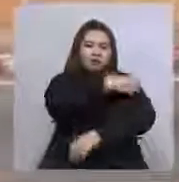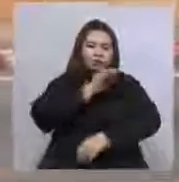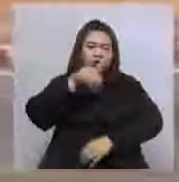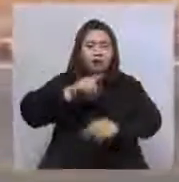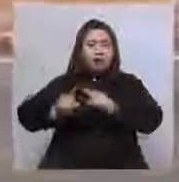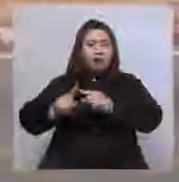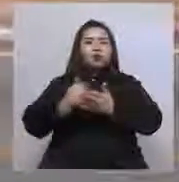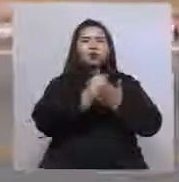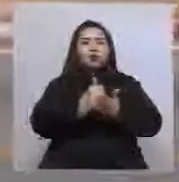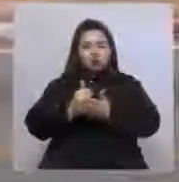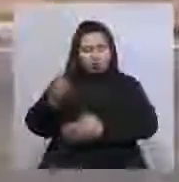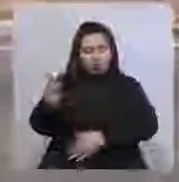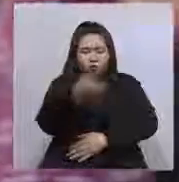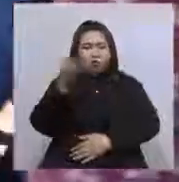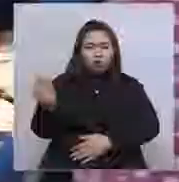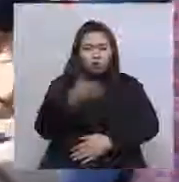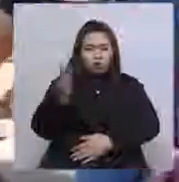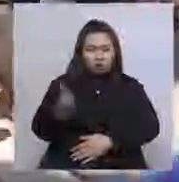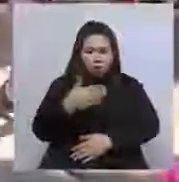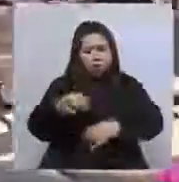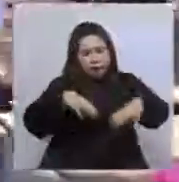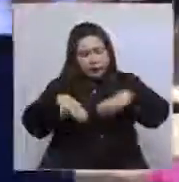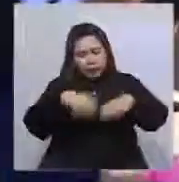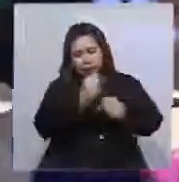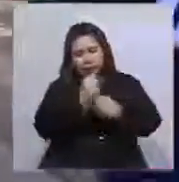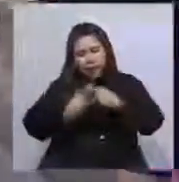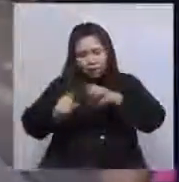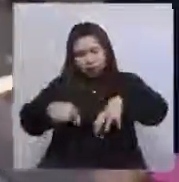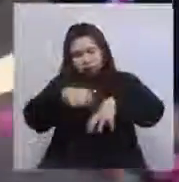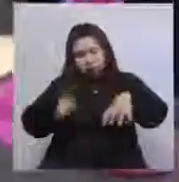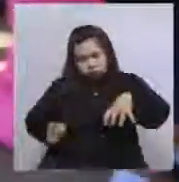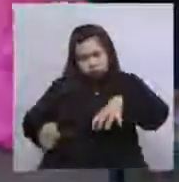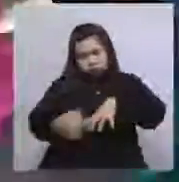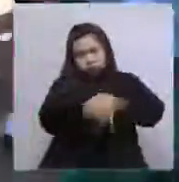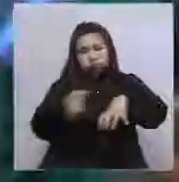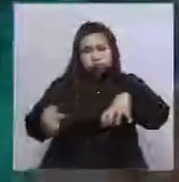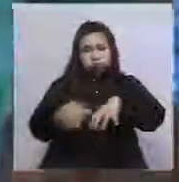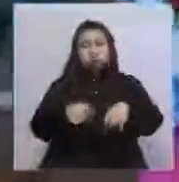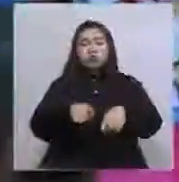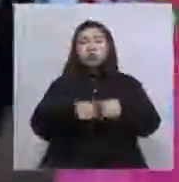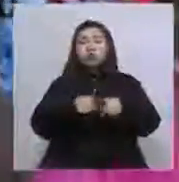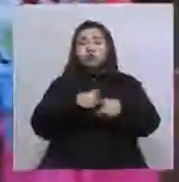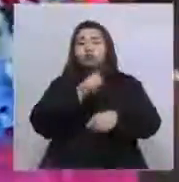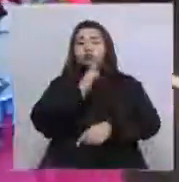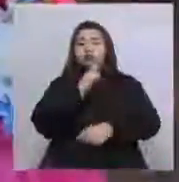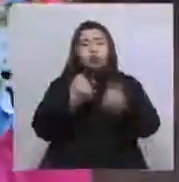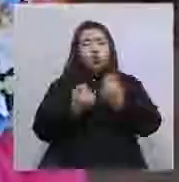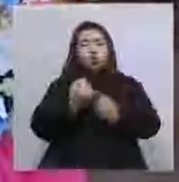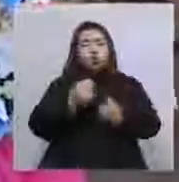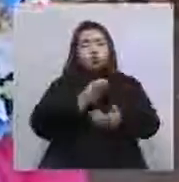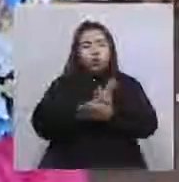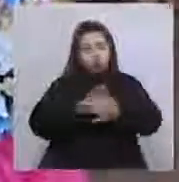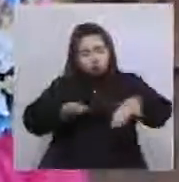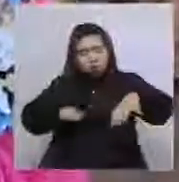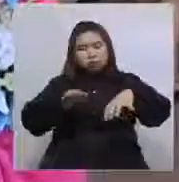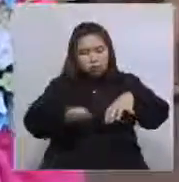ยความสะดวกพร้อมทั้งจัดระเบียบการจราจรบริเวณโดยรอบโรงเรียนให้รถผู้ปกครองส่งจอดบุตรหลานได้ด้านหน้าเท่านั้นนะครับ